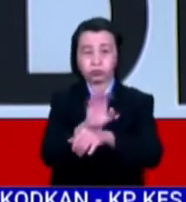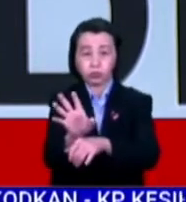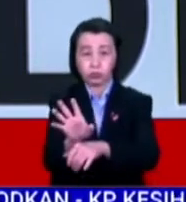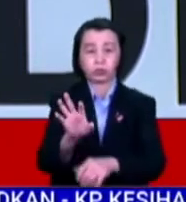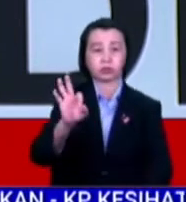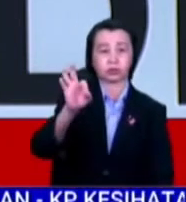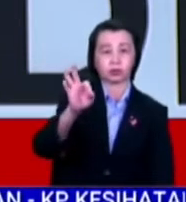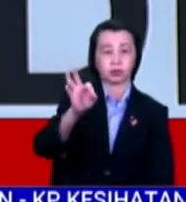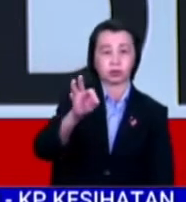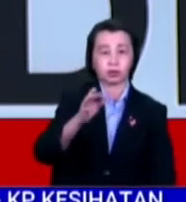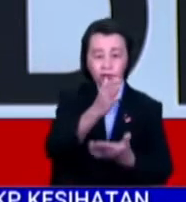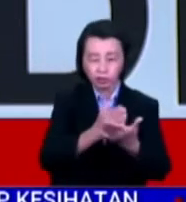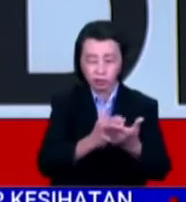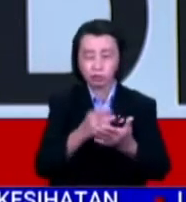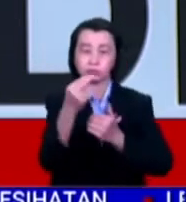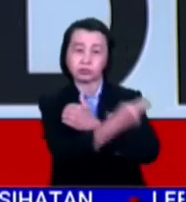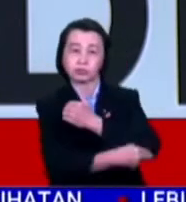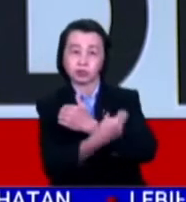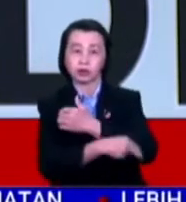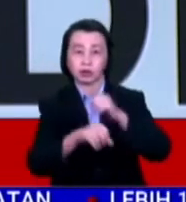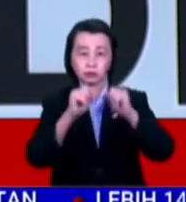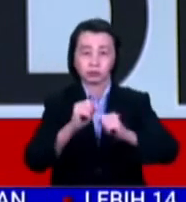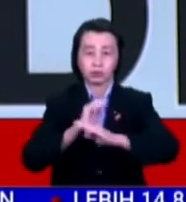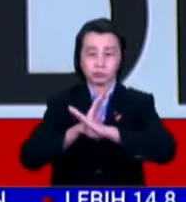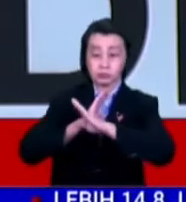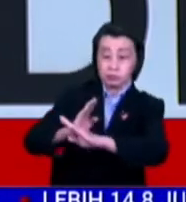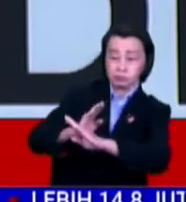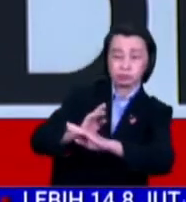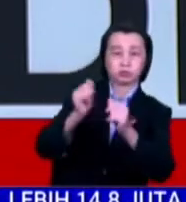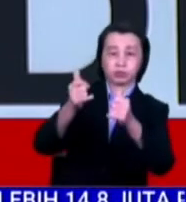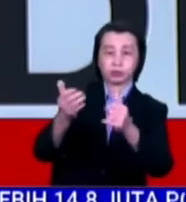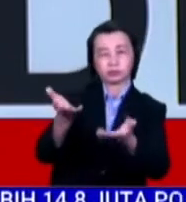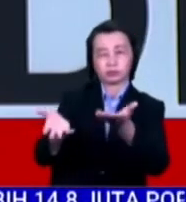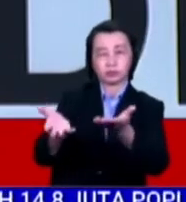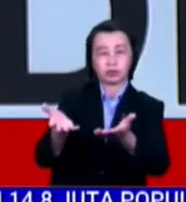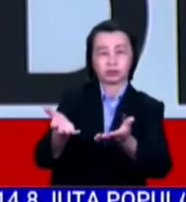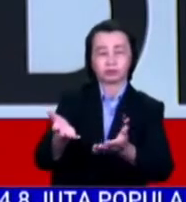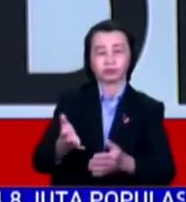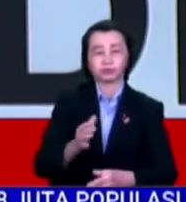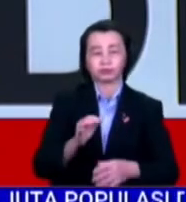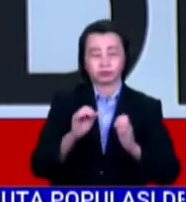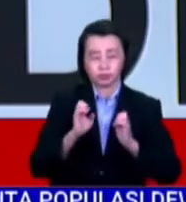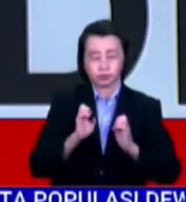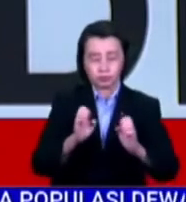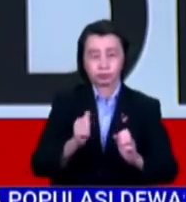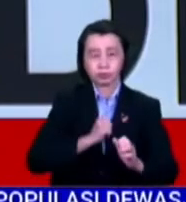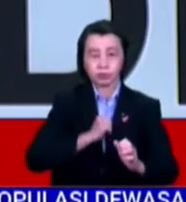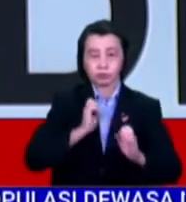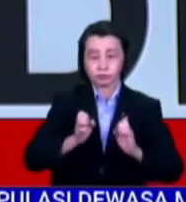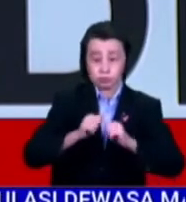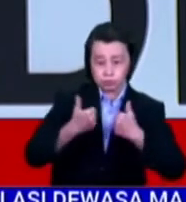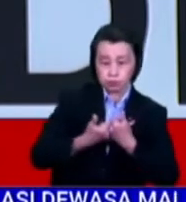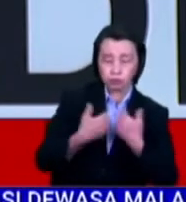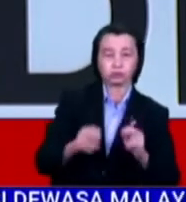COVID-19 di beberapa negeri dapat dibendung secepat mungkin. Sense of urgency ini telah pun kita